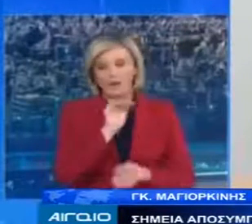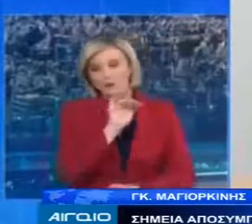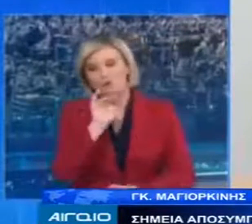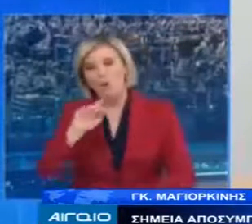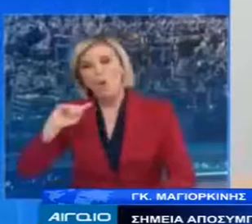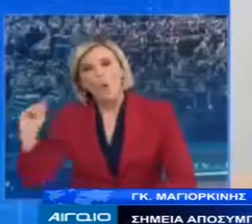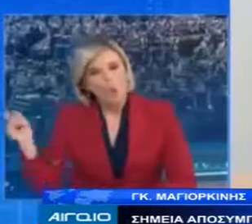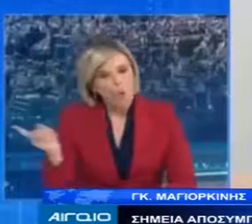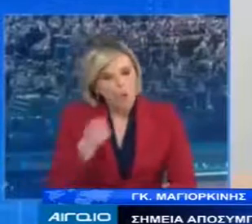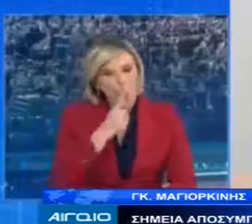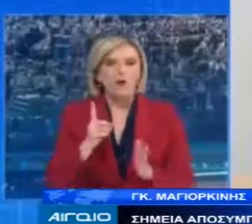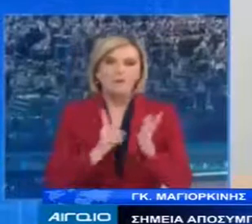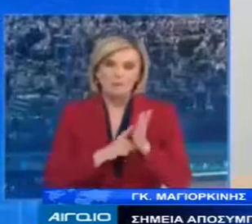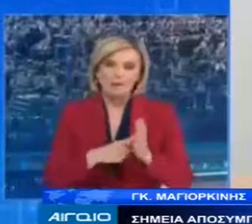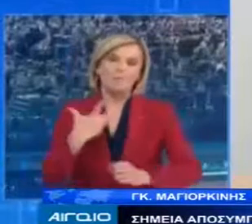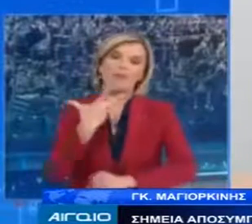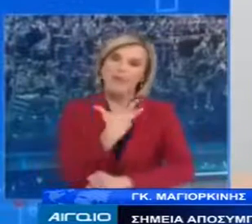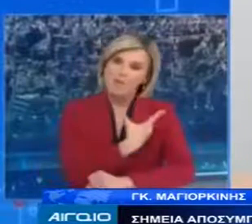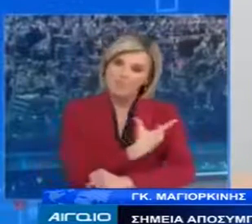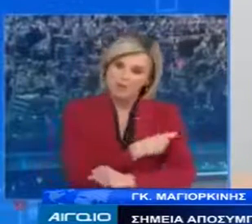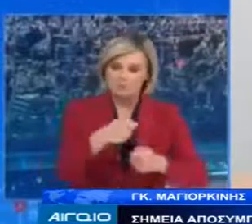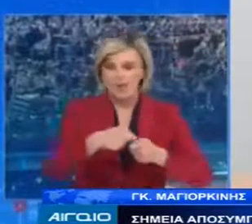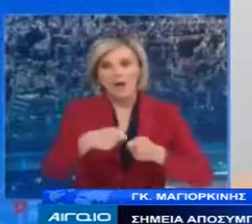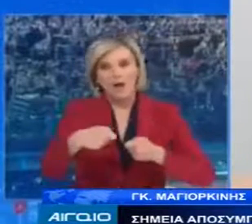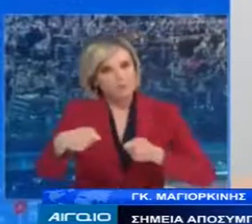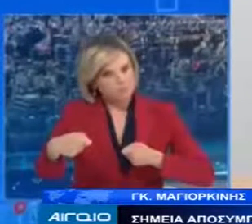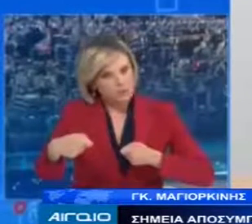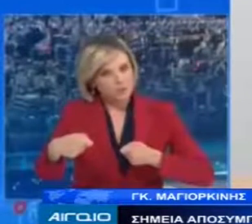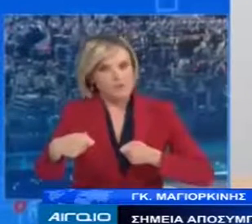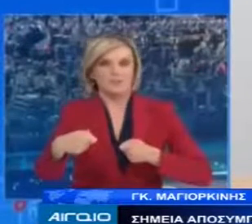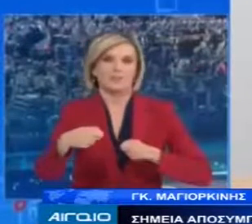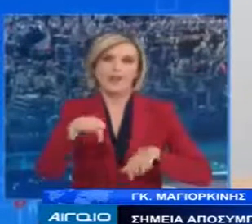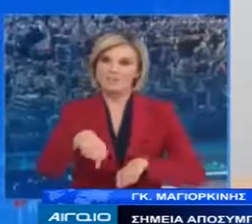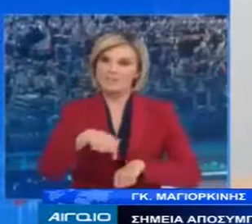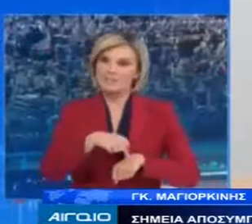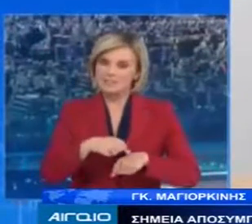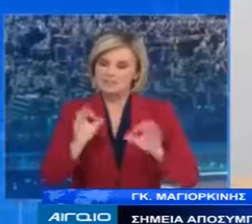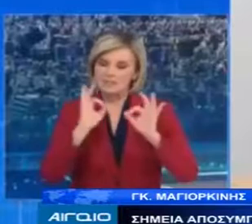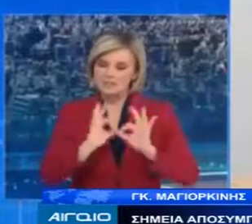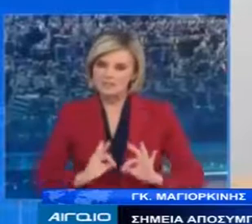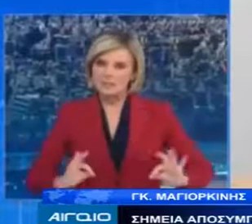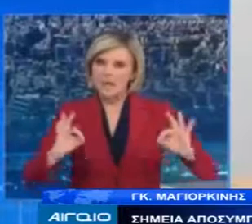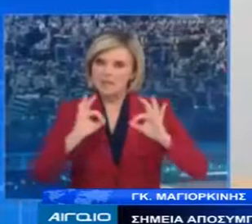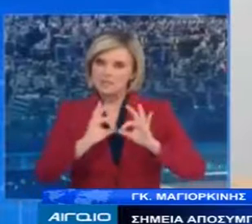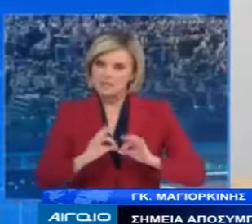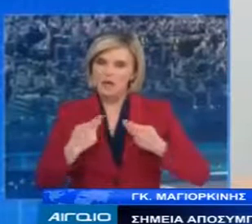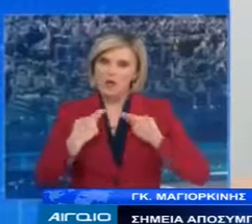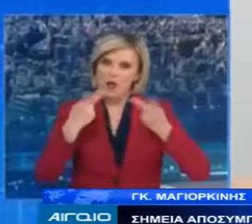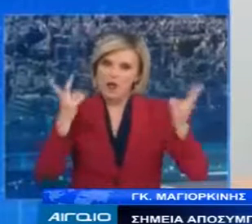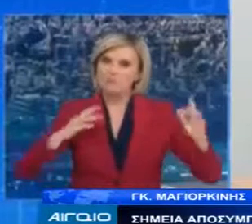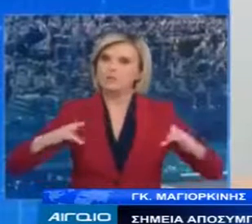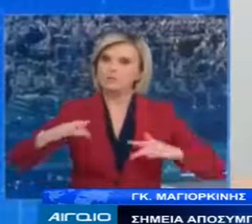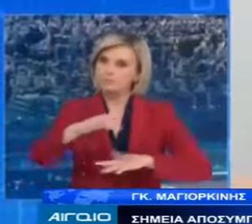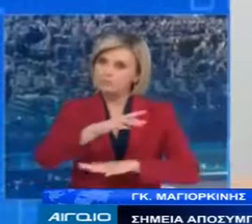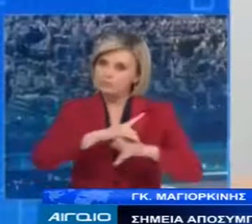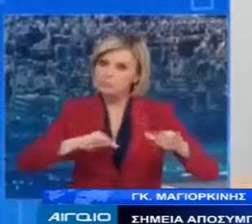μέτρων κοινωνικής απόστασης. Βγαίνουμε τώρα από την κατάσταση της απομόνωσης σταδιακά, χωρίς αυτό να σημαίνει ότι η επιδημία έχει